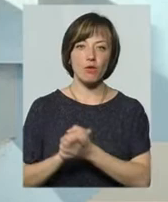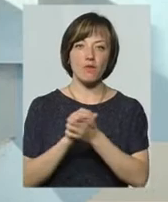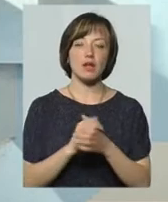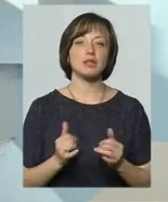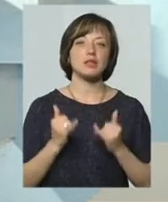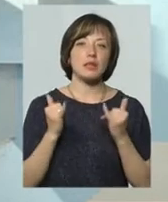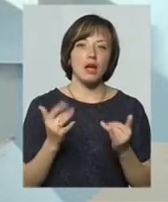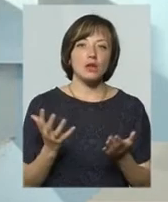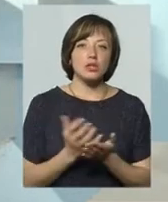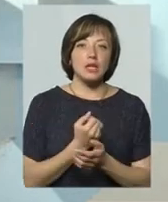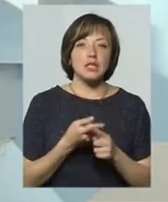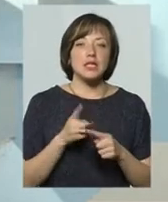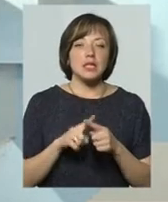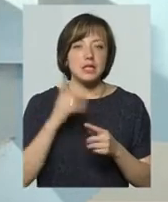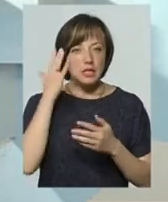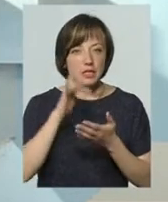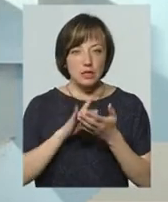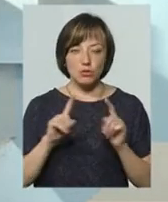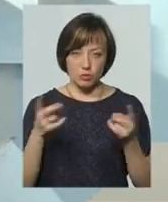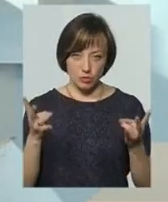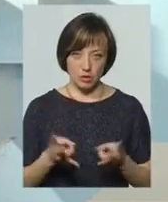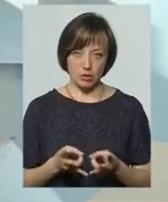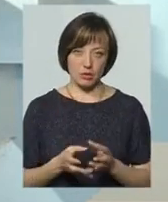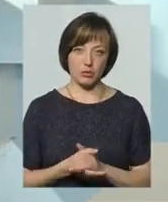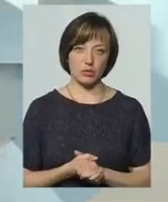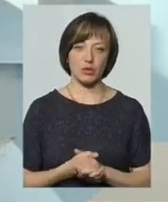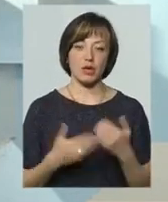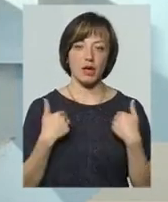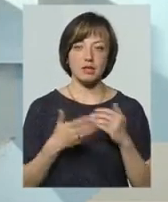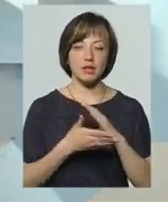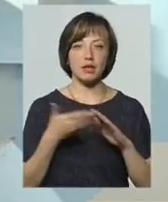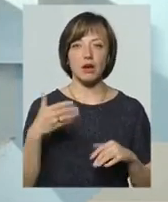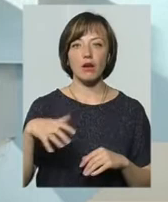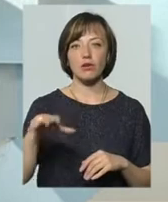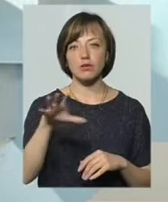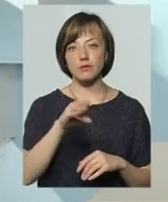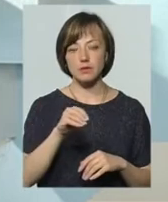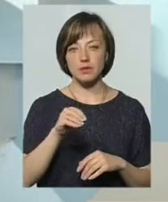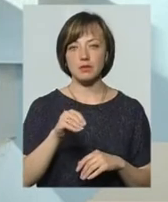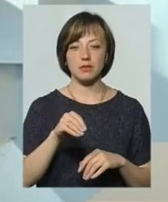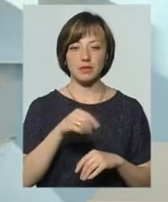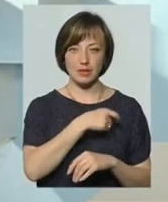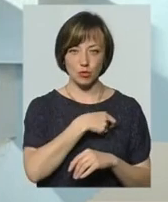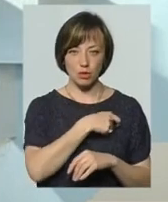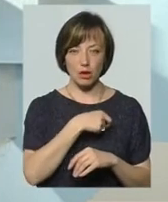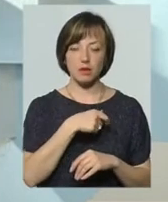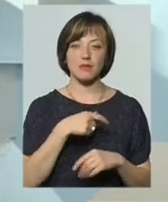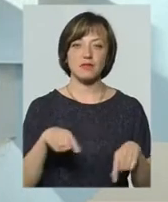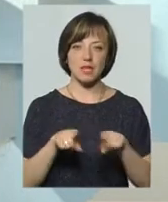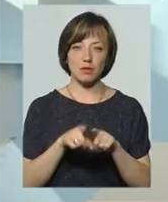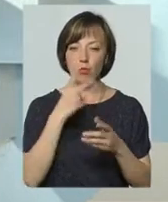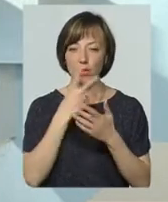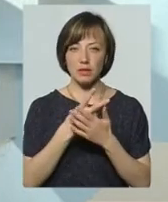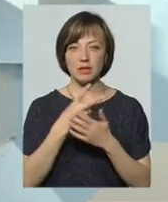задля досягнення цих цілей, але це дуже потрібно. Тобто я закликаю, користуючись можливості цих депутатів, все-таки